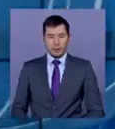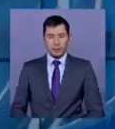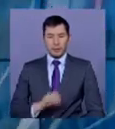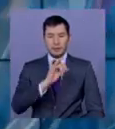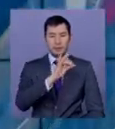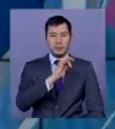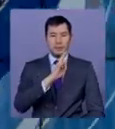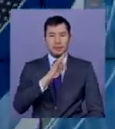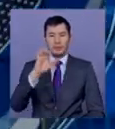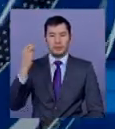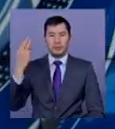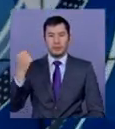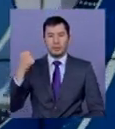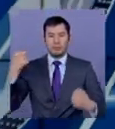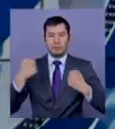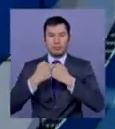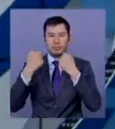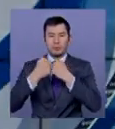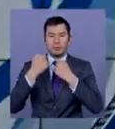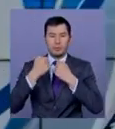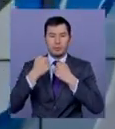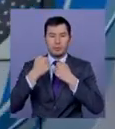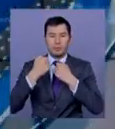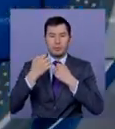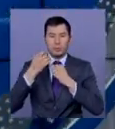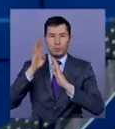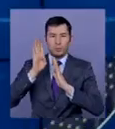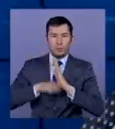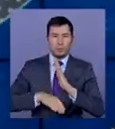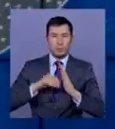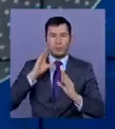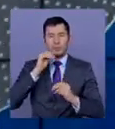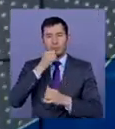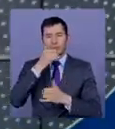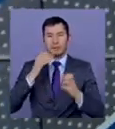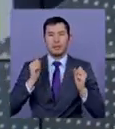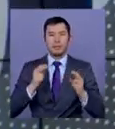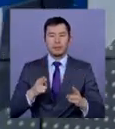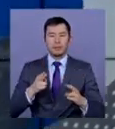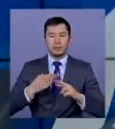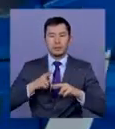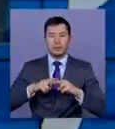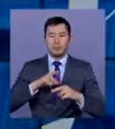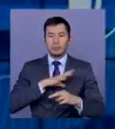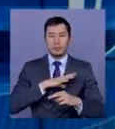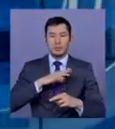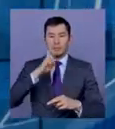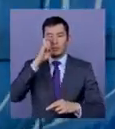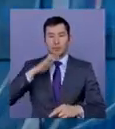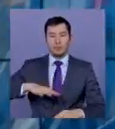Иран мен Ақша арасындағы жанжал ушығып кетуі мүмкін бе? Парсы шығанақ аймағындағы ахуалдың күрт шиеленісуіне